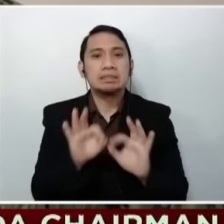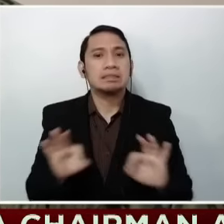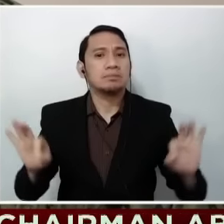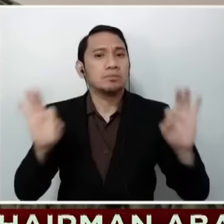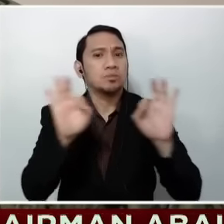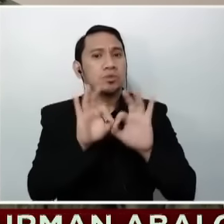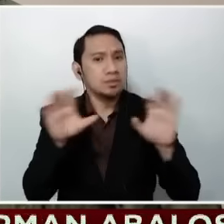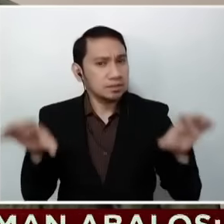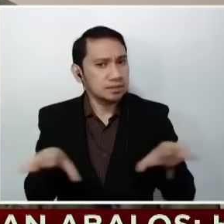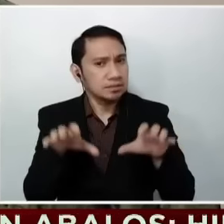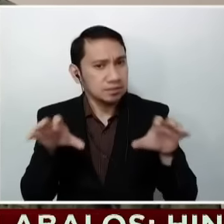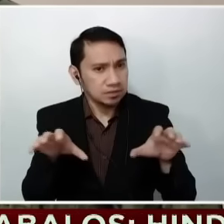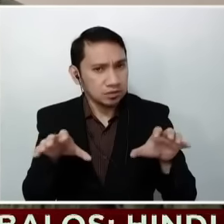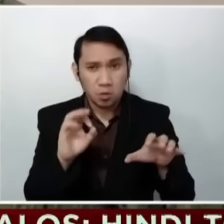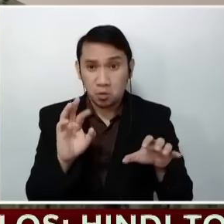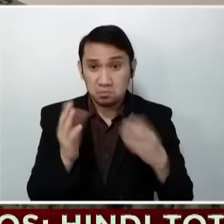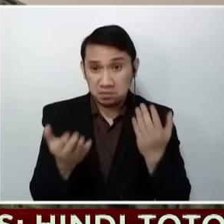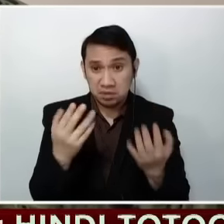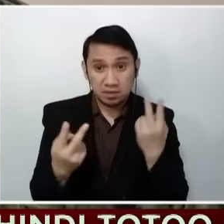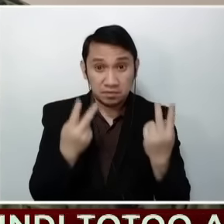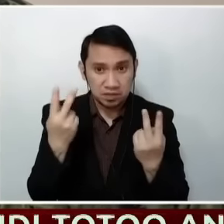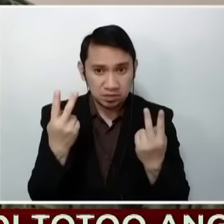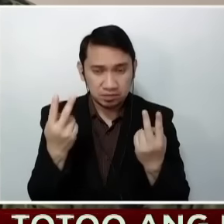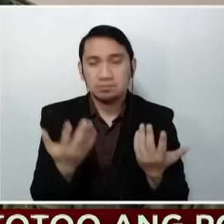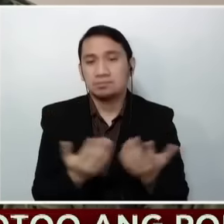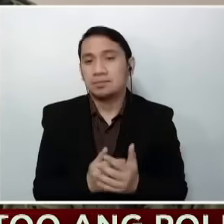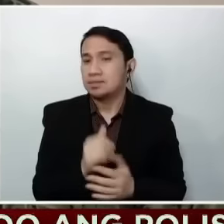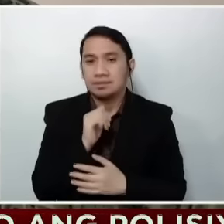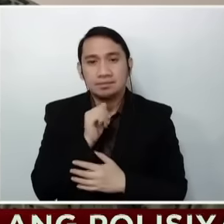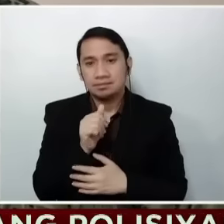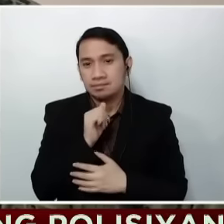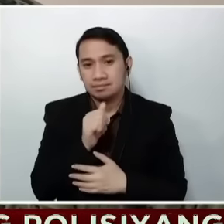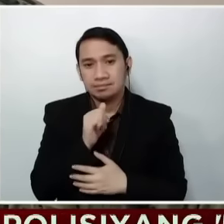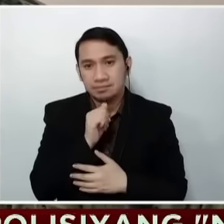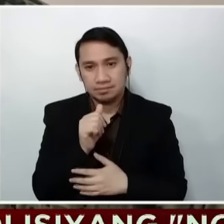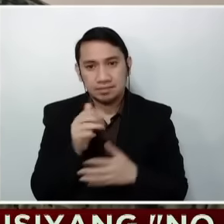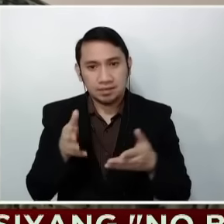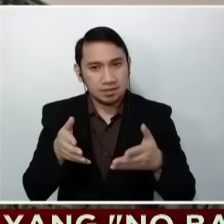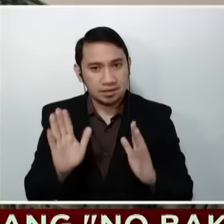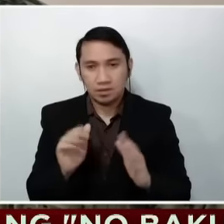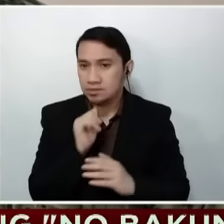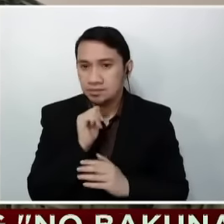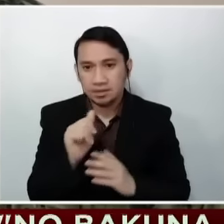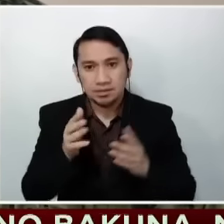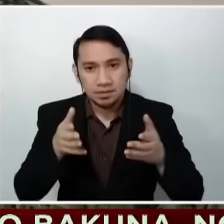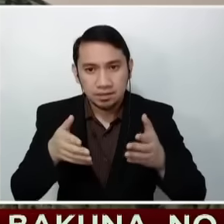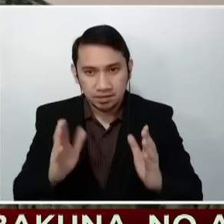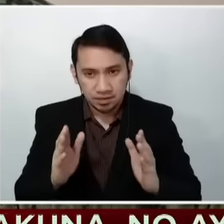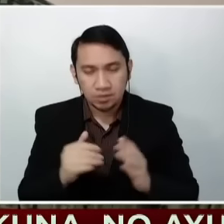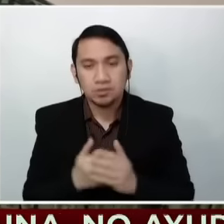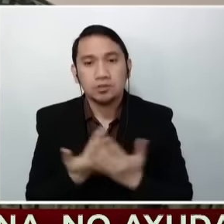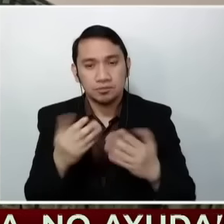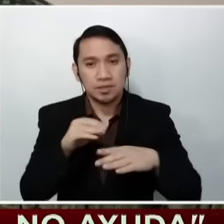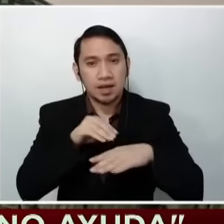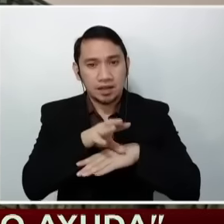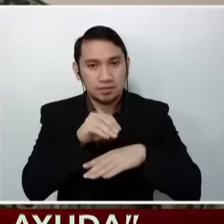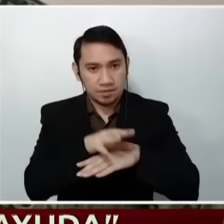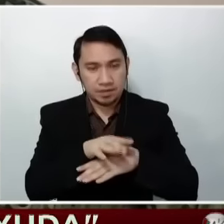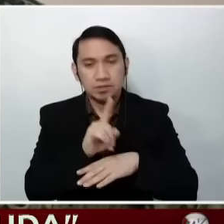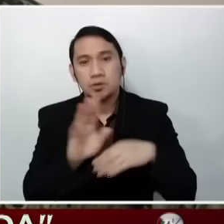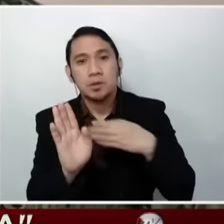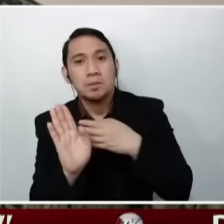gatherings na bibisita lang, ay hindi po pwedeng papayagan ng mga yon. So, ma-advise sila na mag-U-turn na lang,